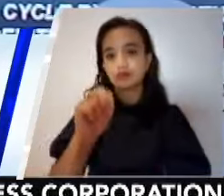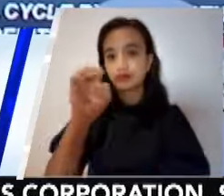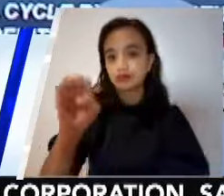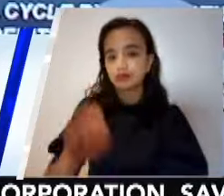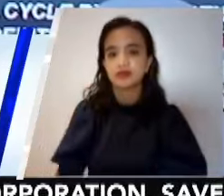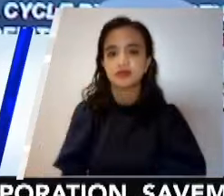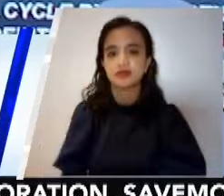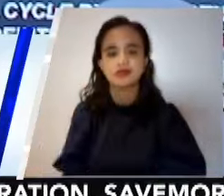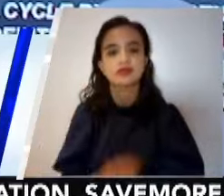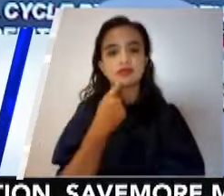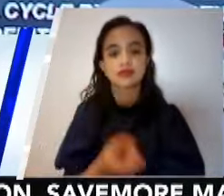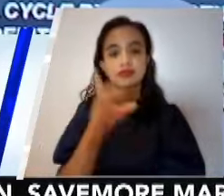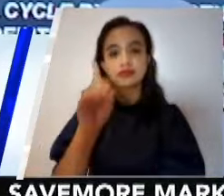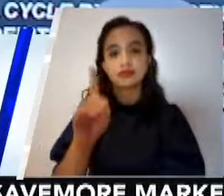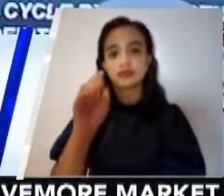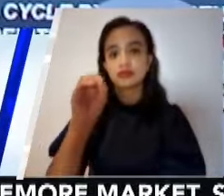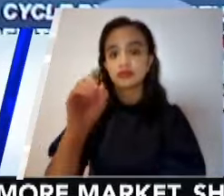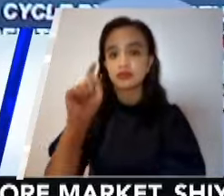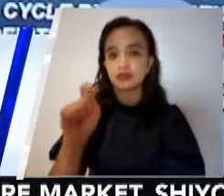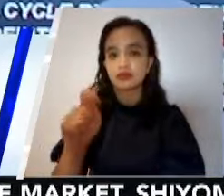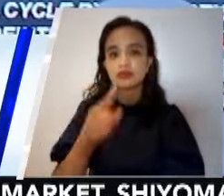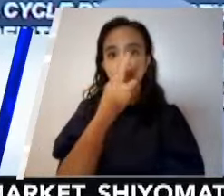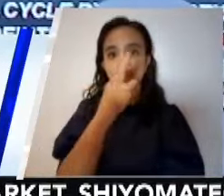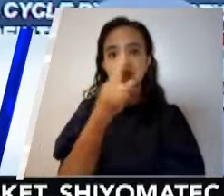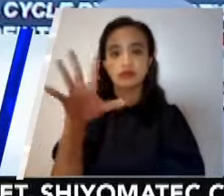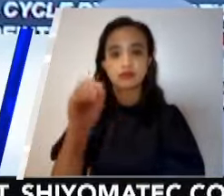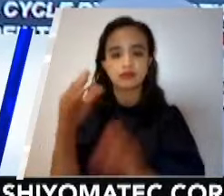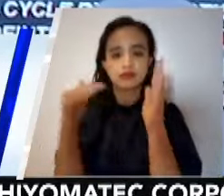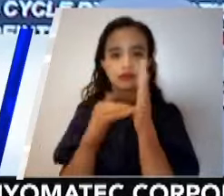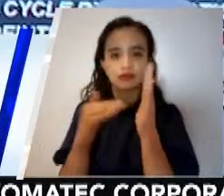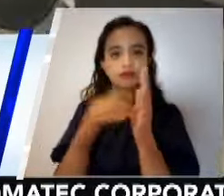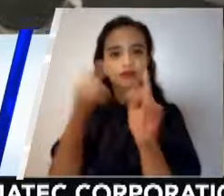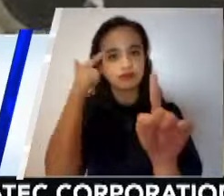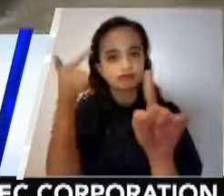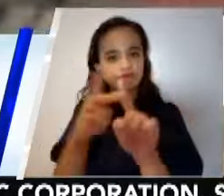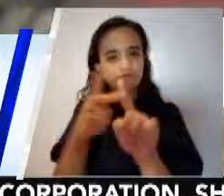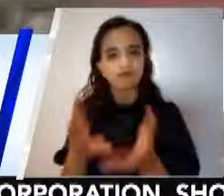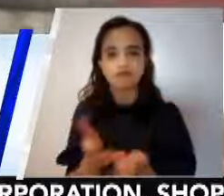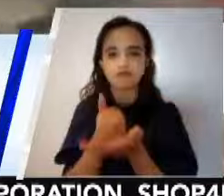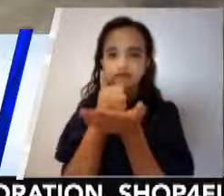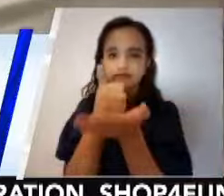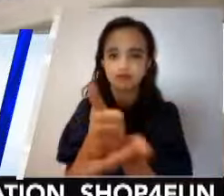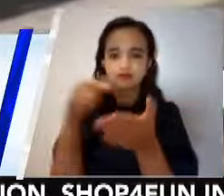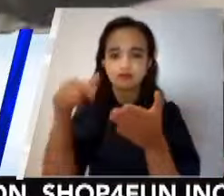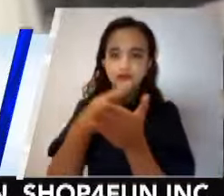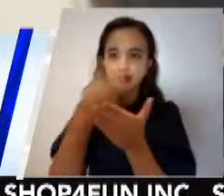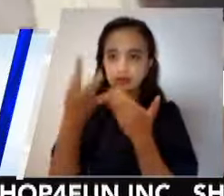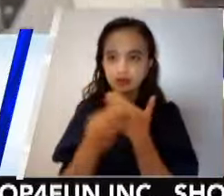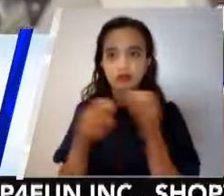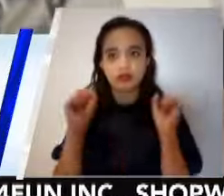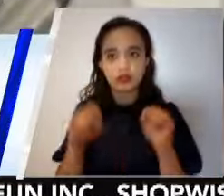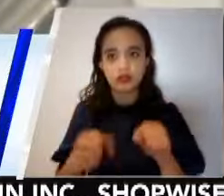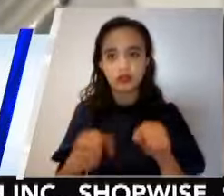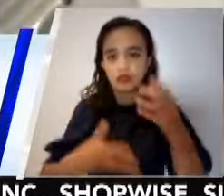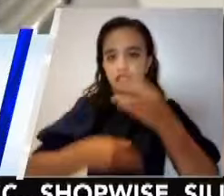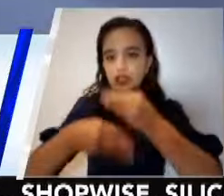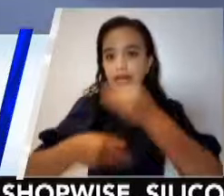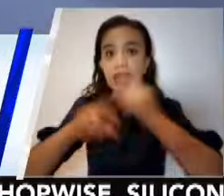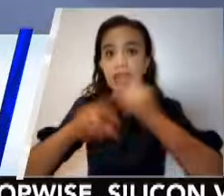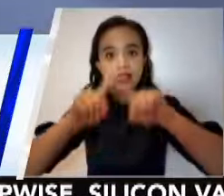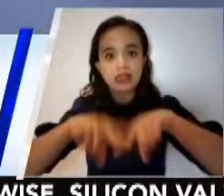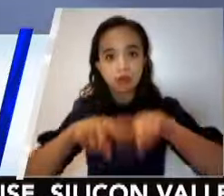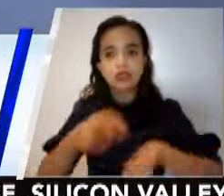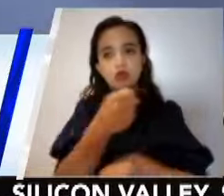of Tourism, 150,000 ang target nilang matulungan sa programang ito at pwede pang madagdagan depende sa dami ng mga